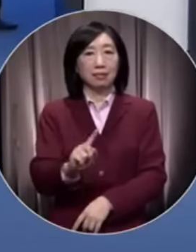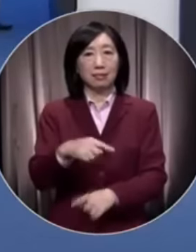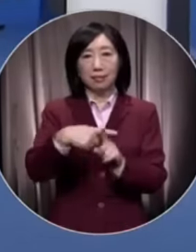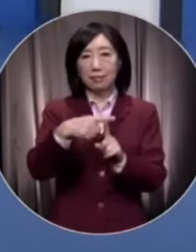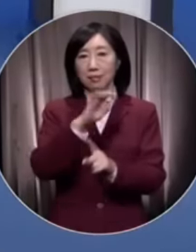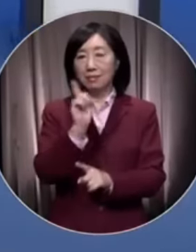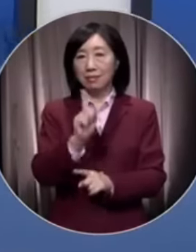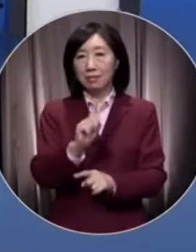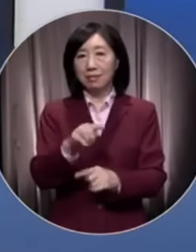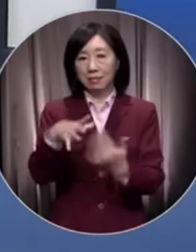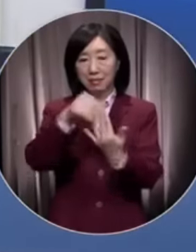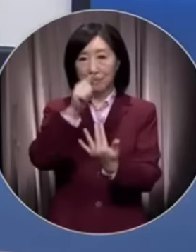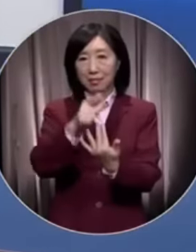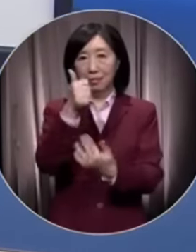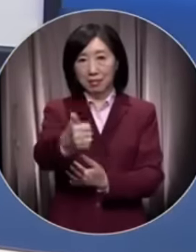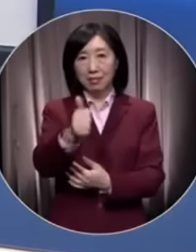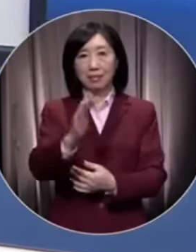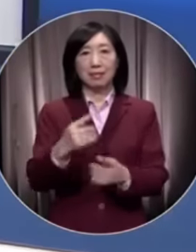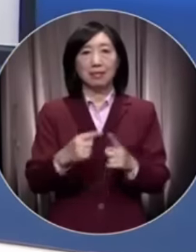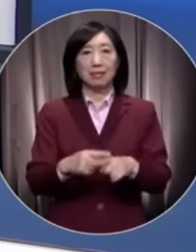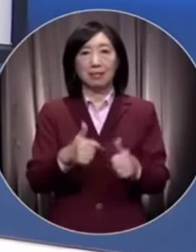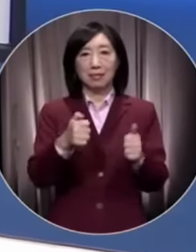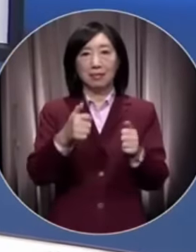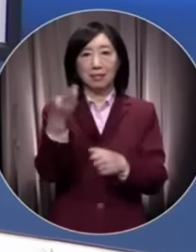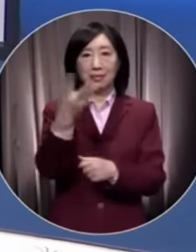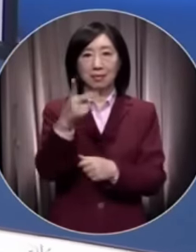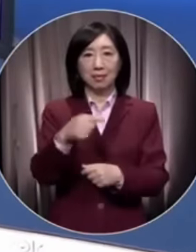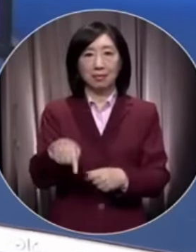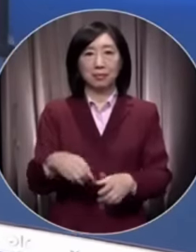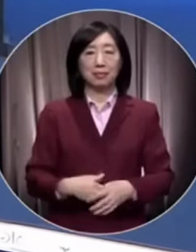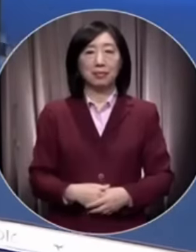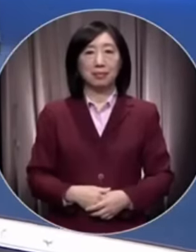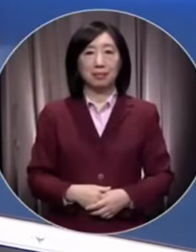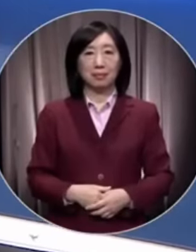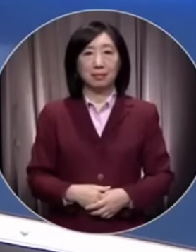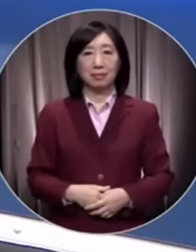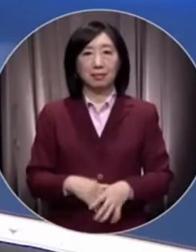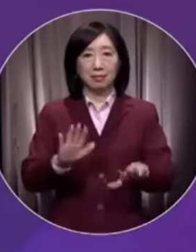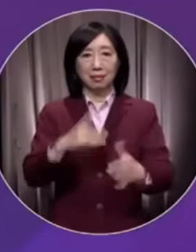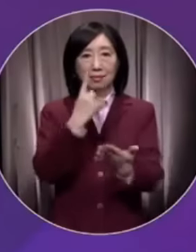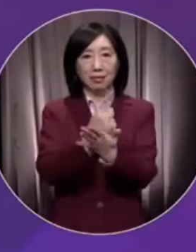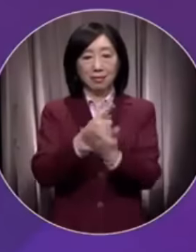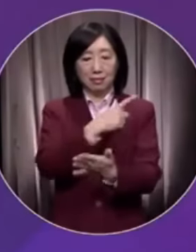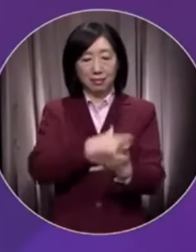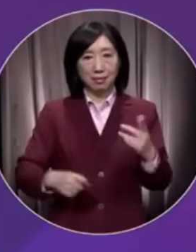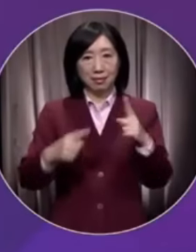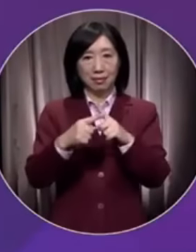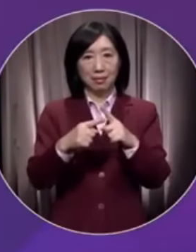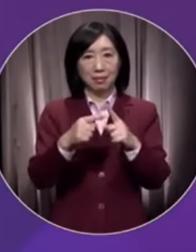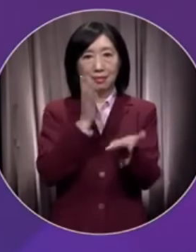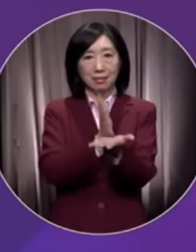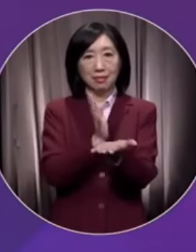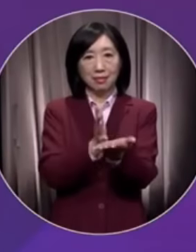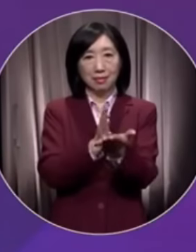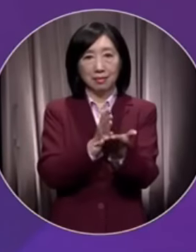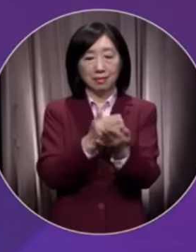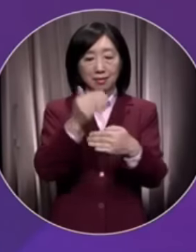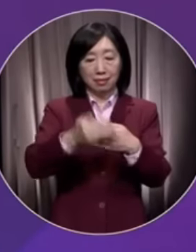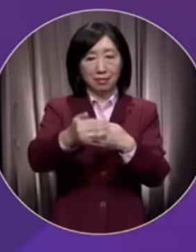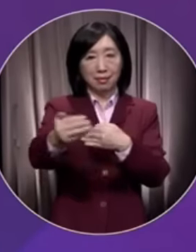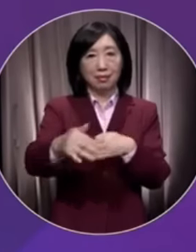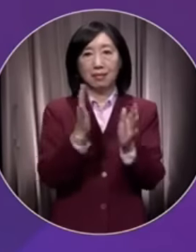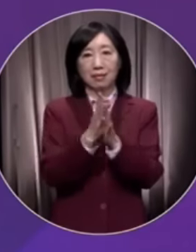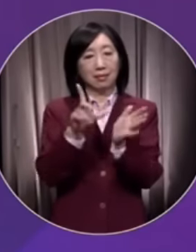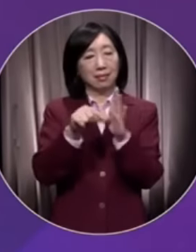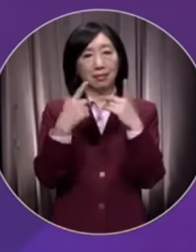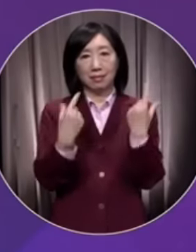的选贤与能。谢谢三位候选人。好，今天每位候选人发言的时间在每一个阶段都是一